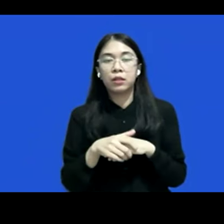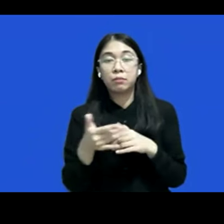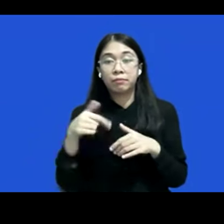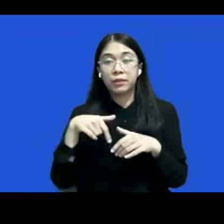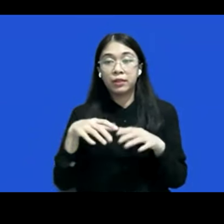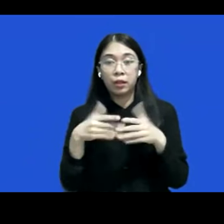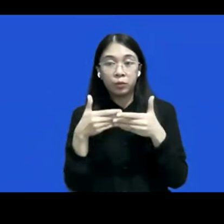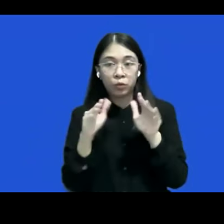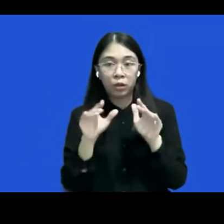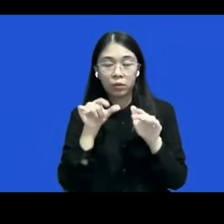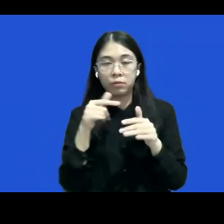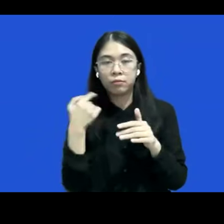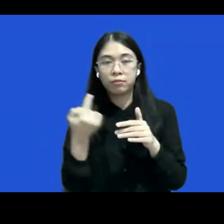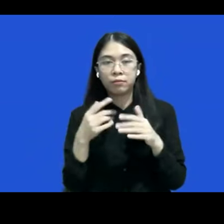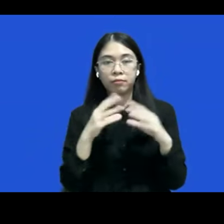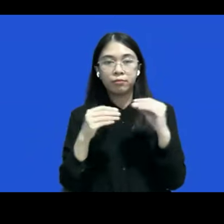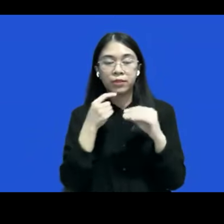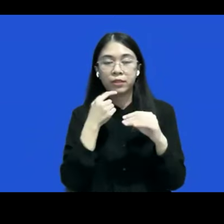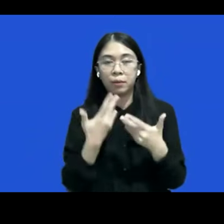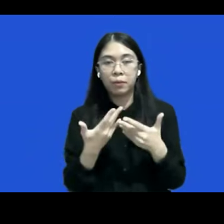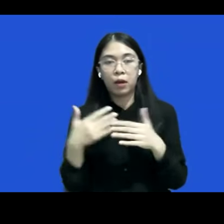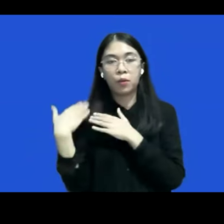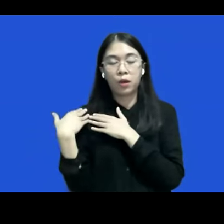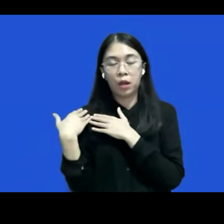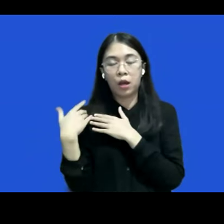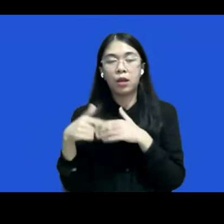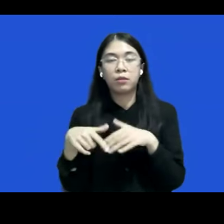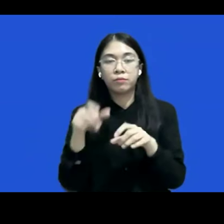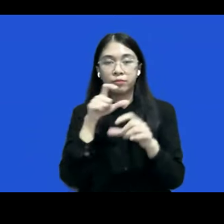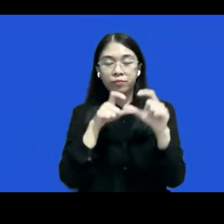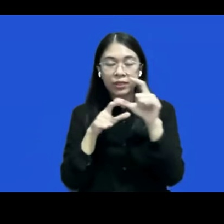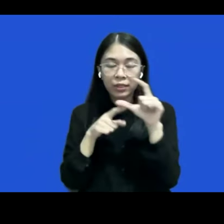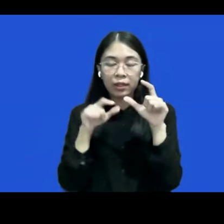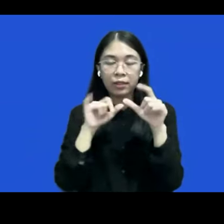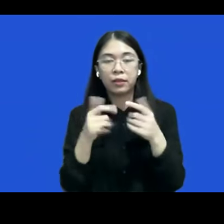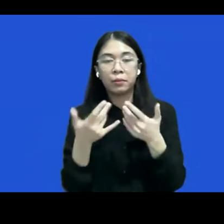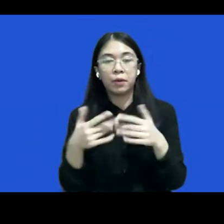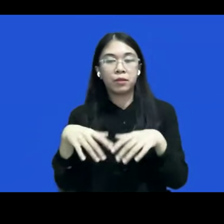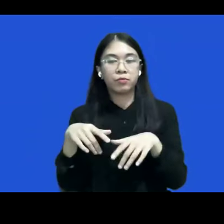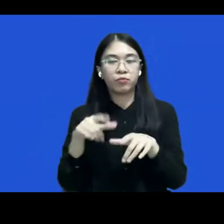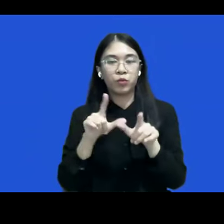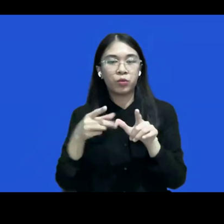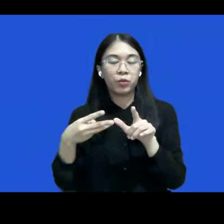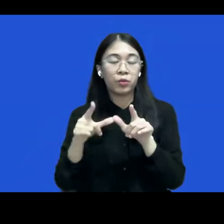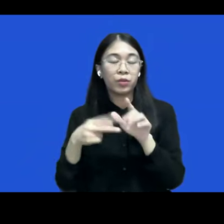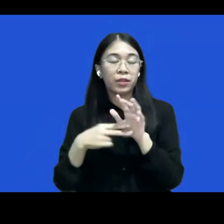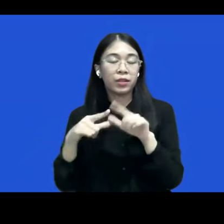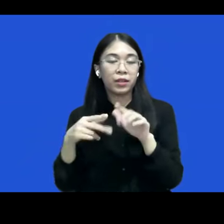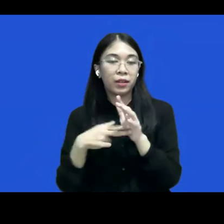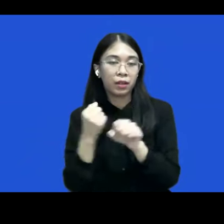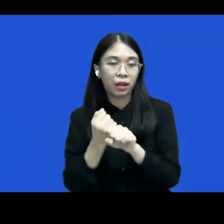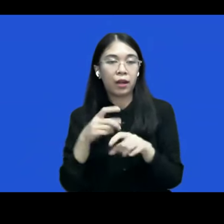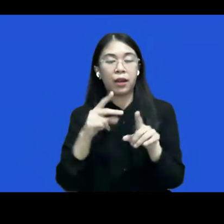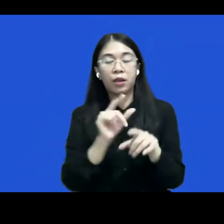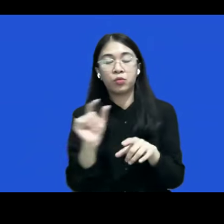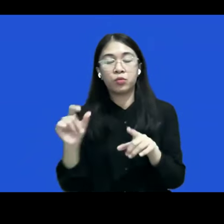membicarakan terkait dengan masalah kewenangan penyidikan dalam RUU Polri dan rekomendasi perbaikan dalam RUU Kuhap.